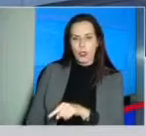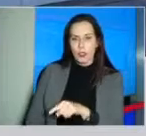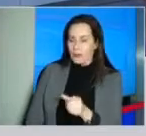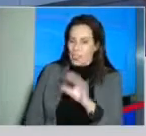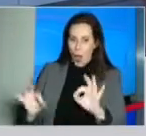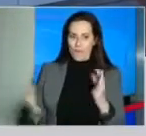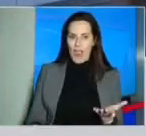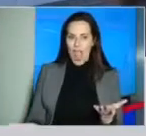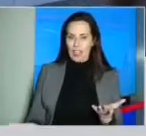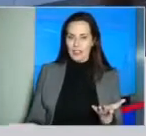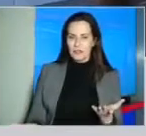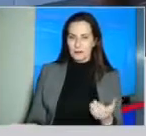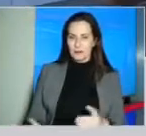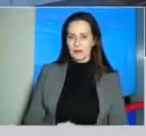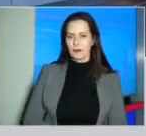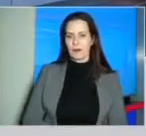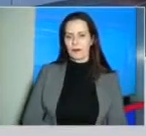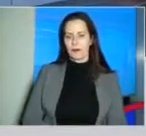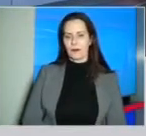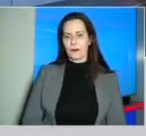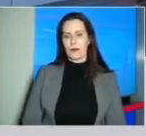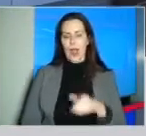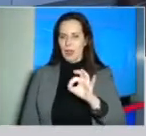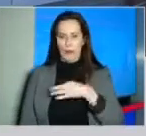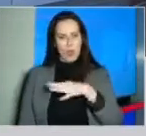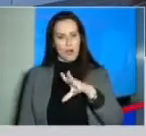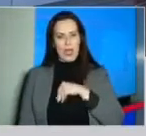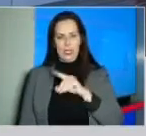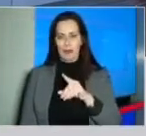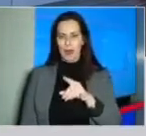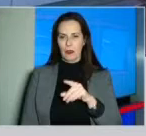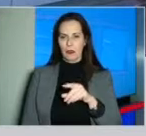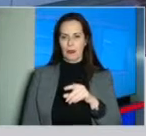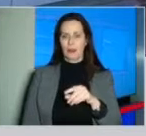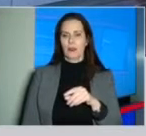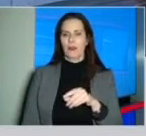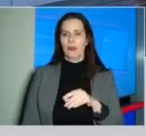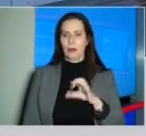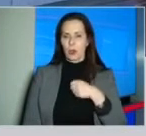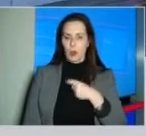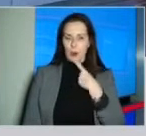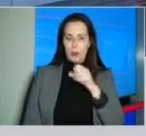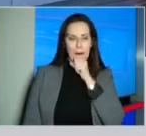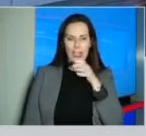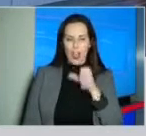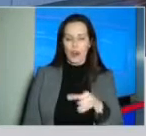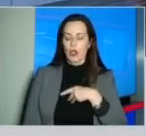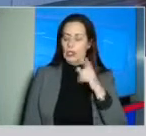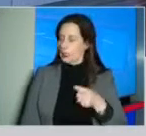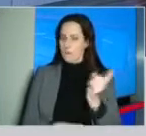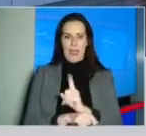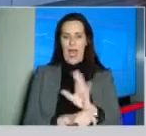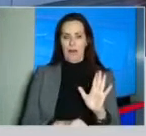לא פייר. כי מדינת ישראל... אני מסכימה לגמרי. אני לגמרי מסכימה, אני רק רוצה להגיד שוב. אם אנחנו מדברים על בתי אבות, אנחנו צריכים